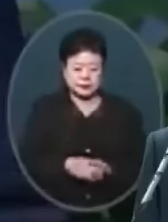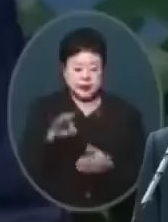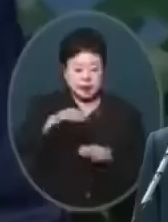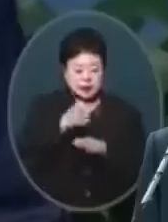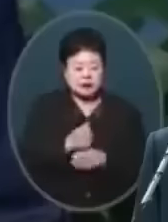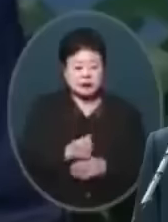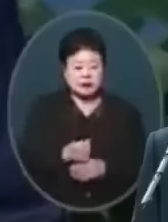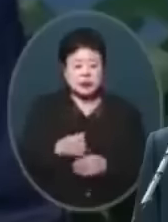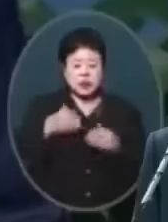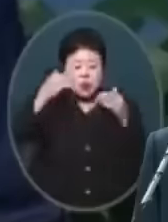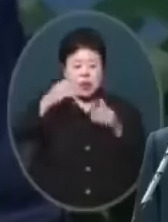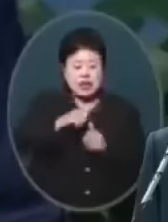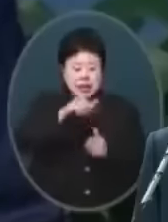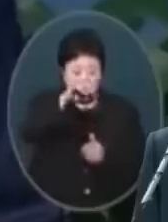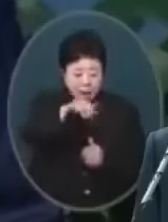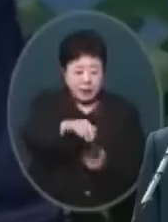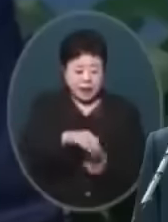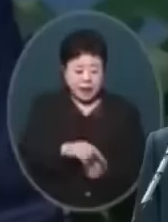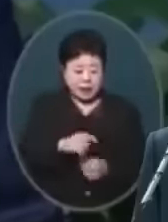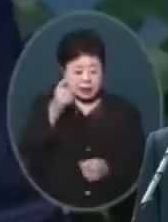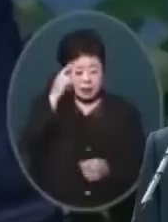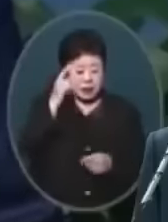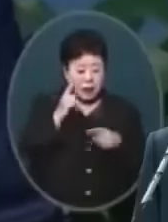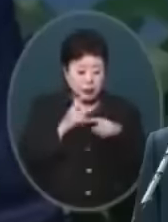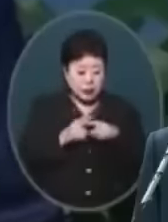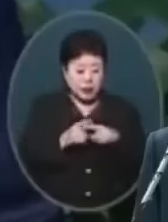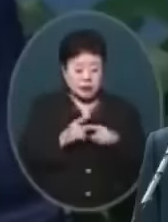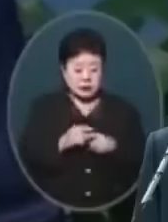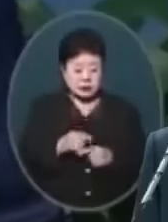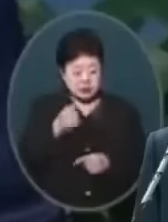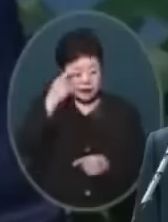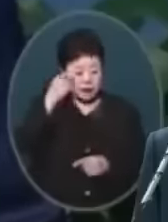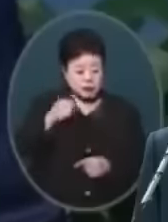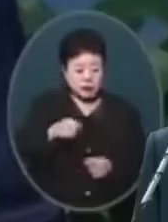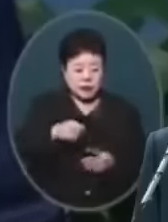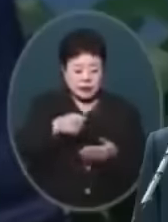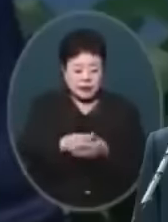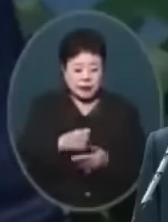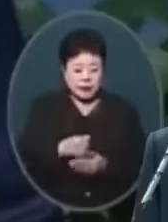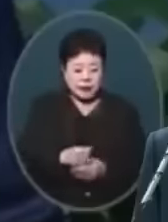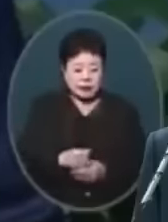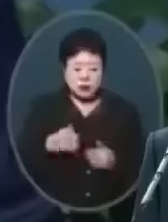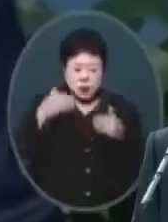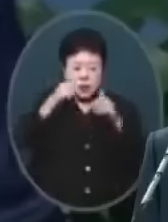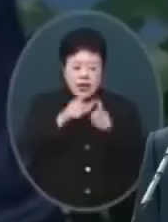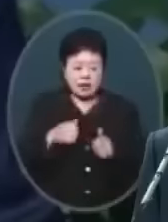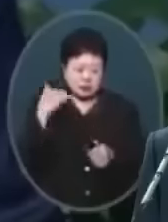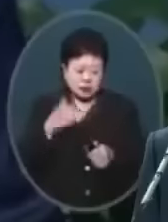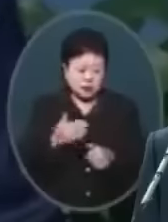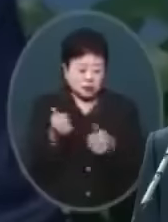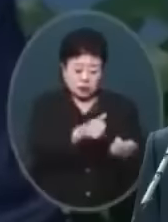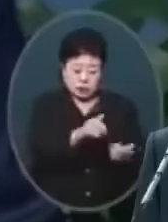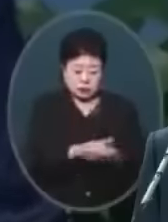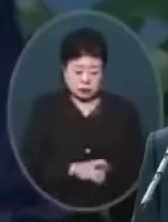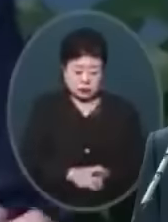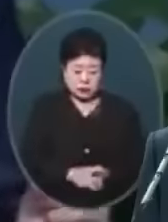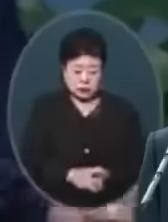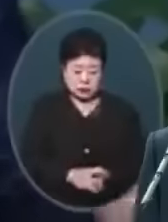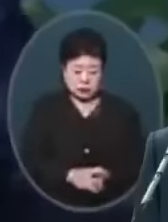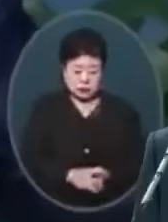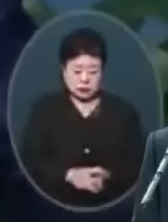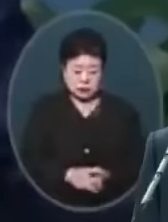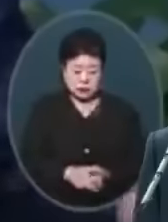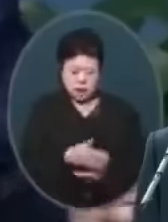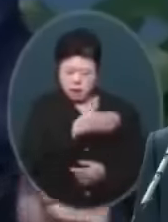다윗이 골리앗 앞에서 긍정적인 자화상을 의지하고 담대히 나가서 골리앗을 죽였습니다. 골리앗은